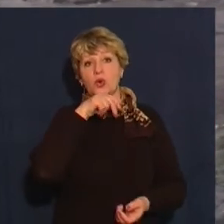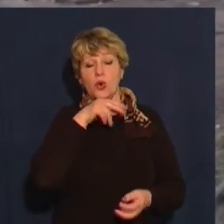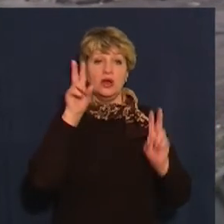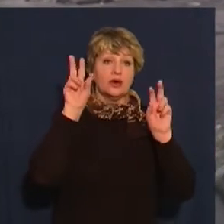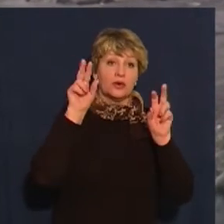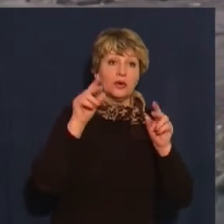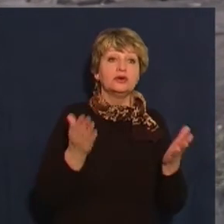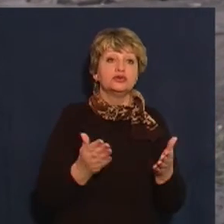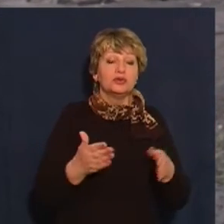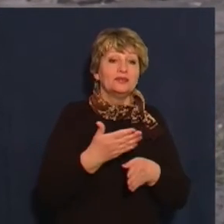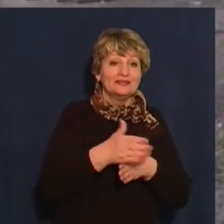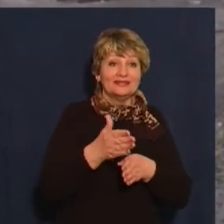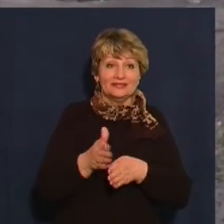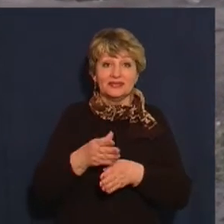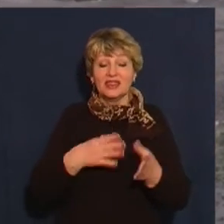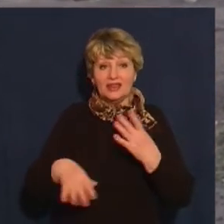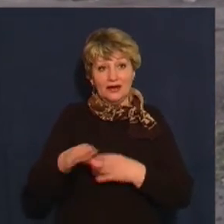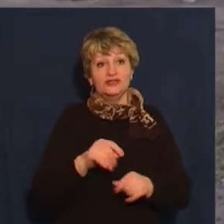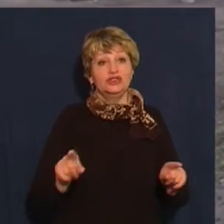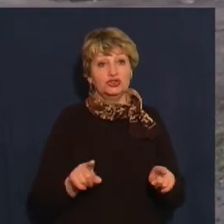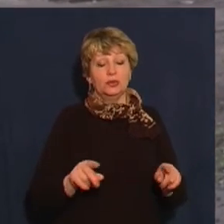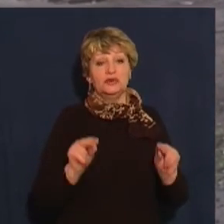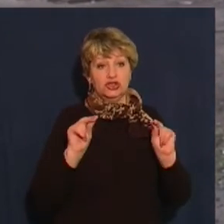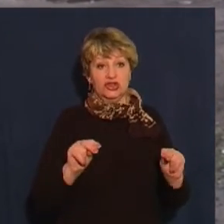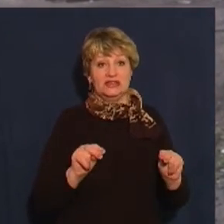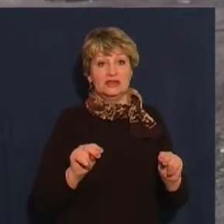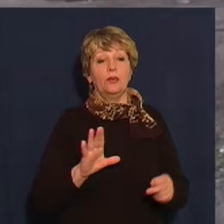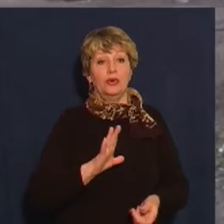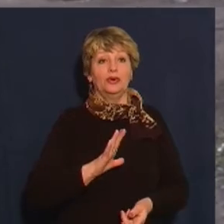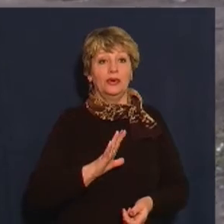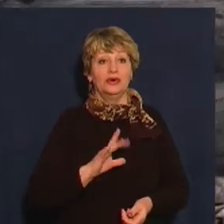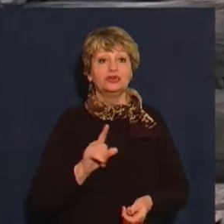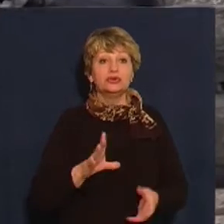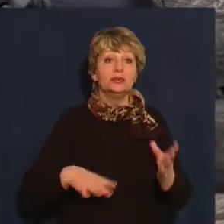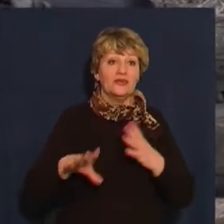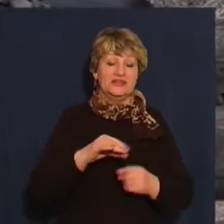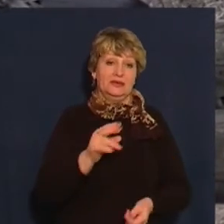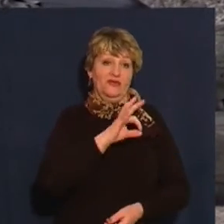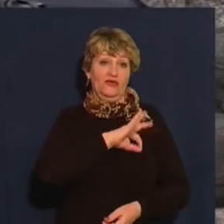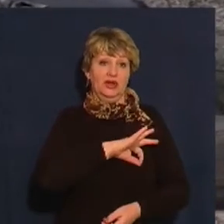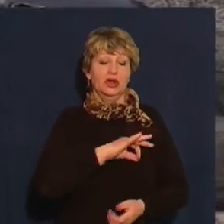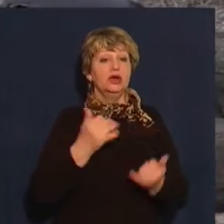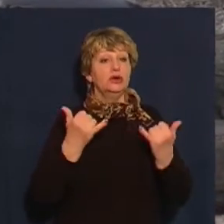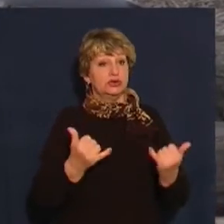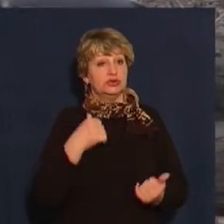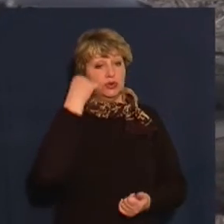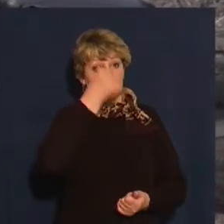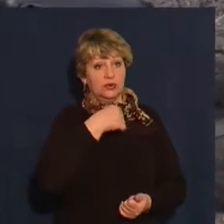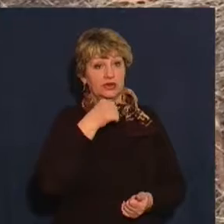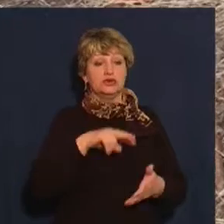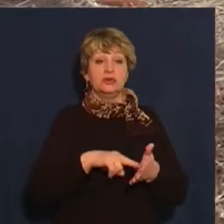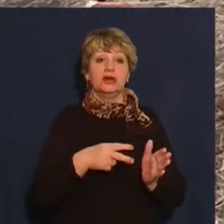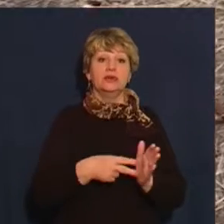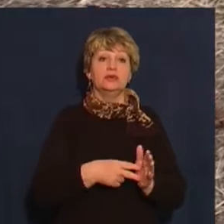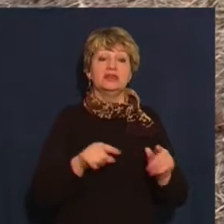дати, ну на всіх, щоб чесно кажуть було, щоб всім вигідно. Цьогоріч громада планує створити пасовище